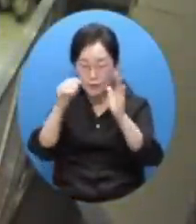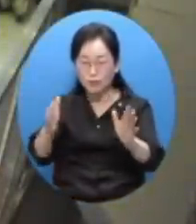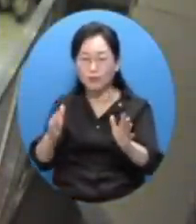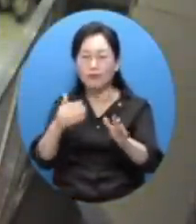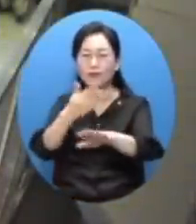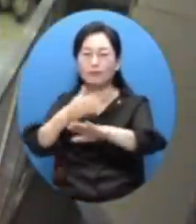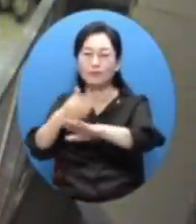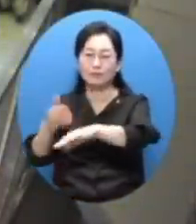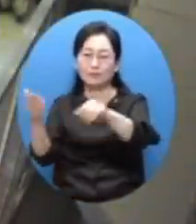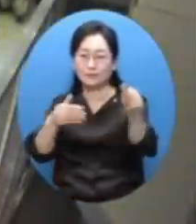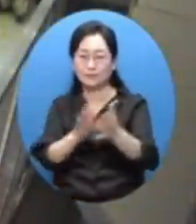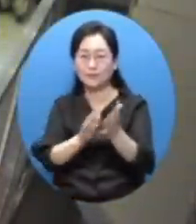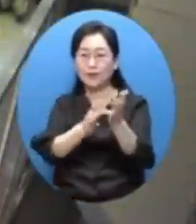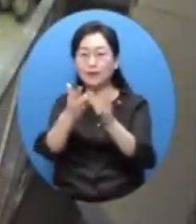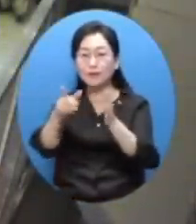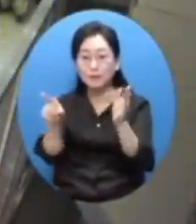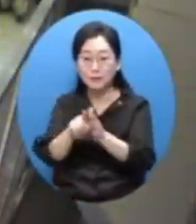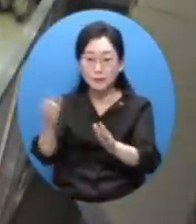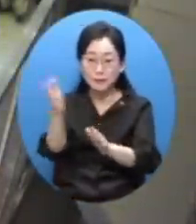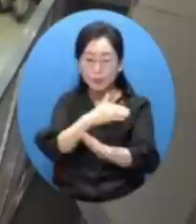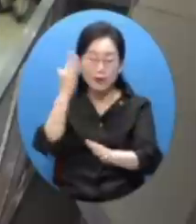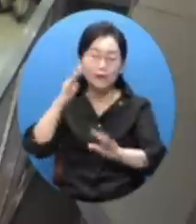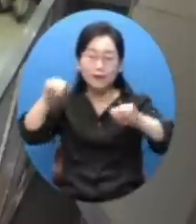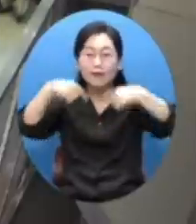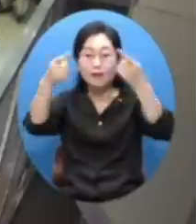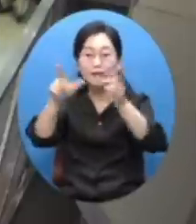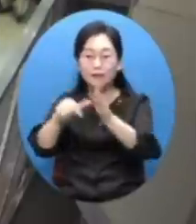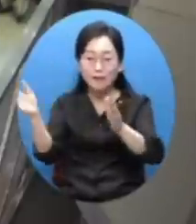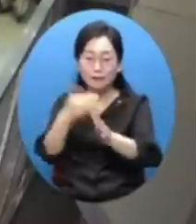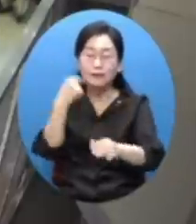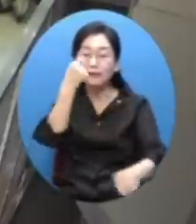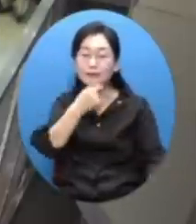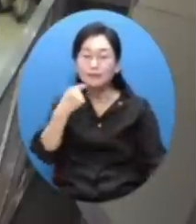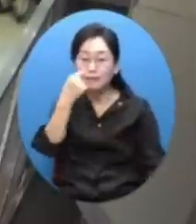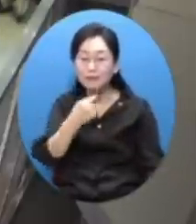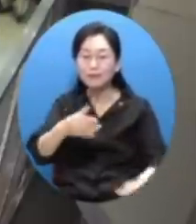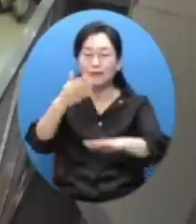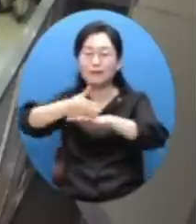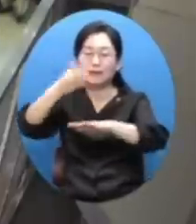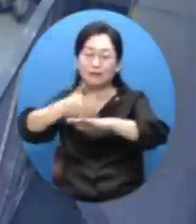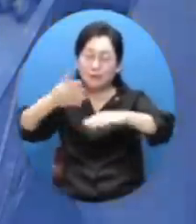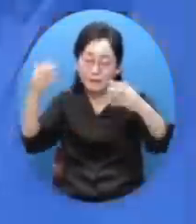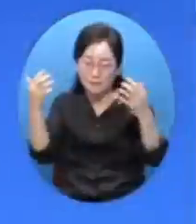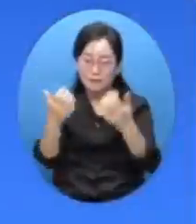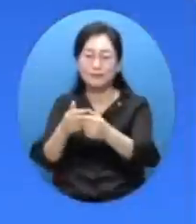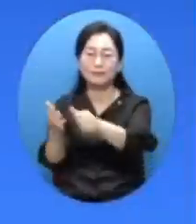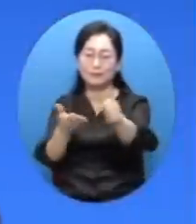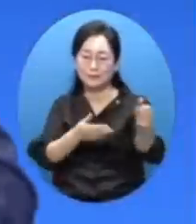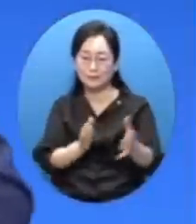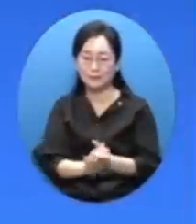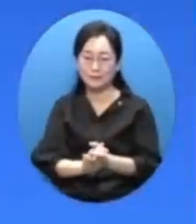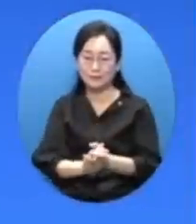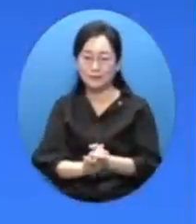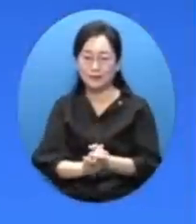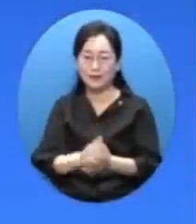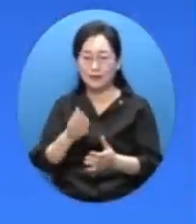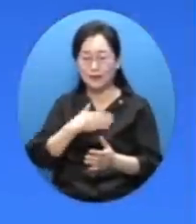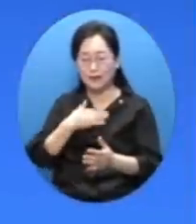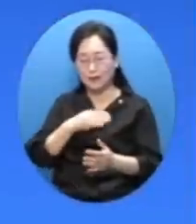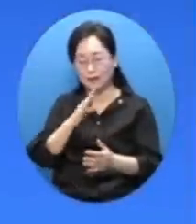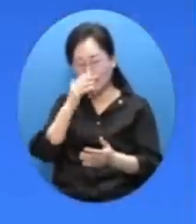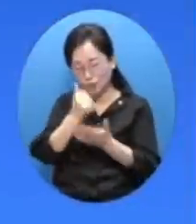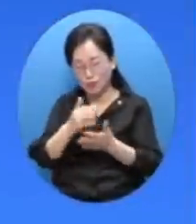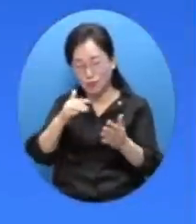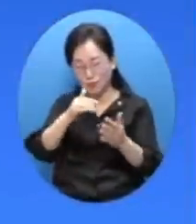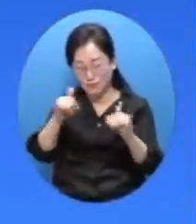됩니다. 예수를 믿은 그 순간부터 하늘나라 갈 때까지 우리 입에서는 감사가 넘쳐나야 되는 것입니다. 나 같은 죄인을 구원해주신 하나님